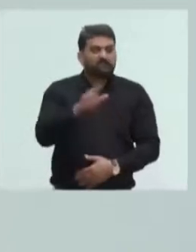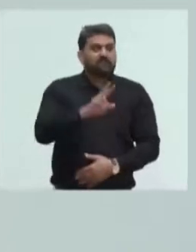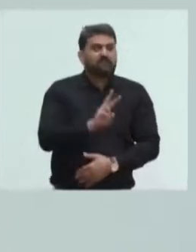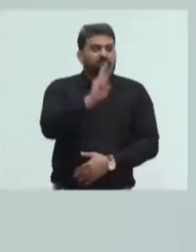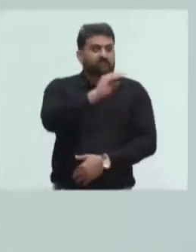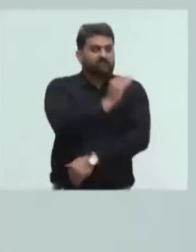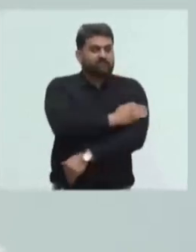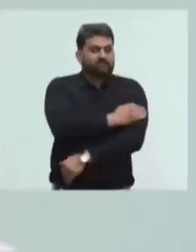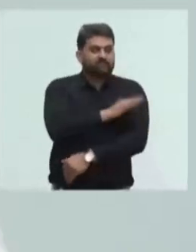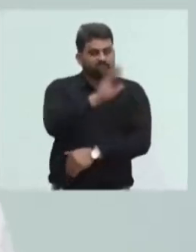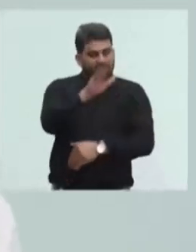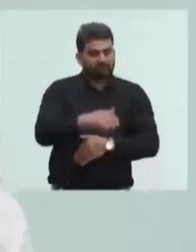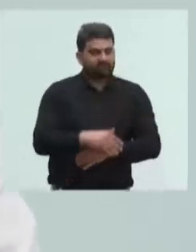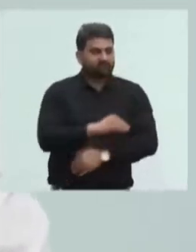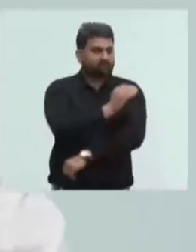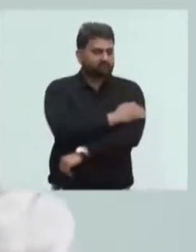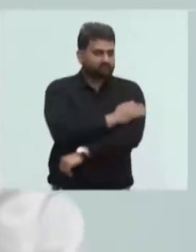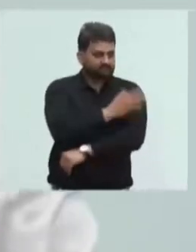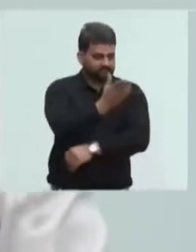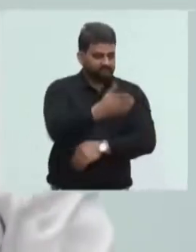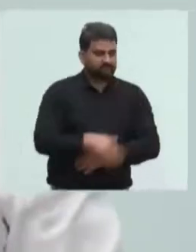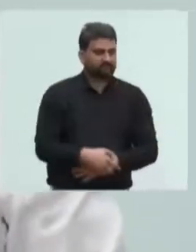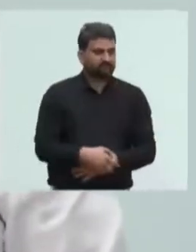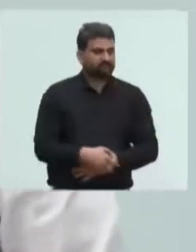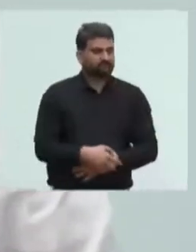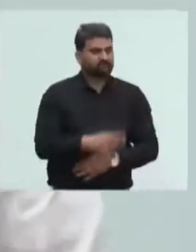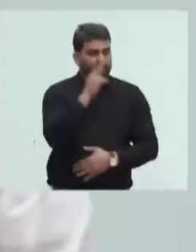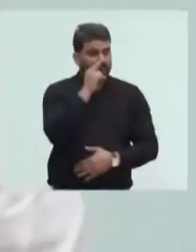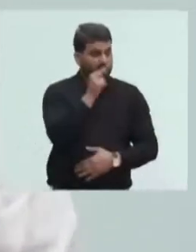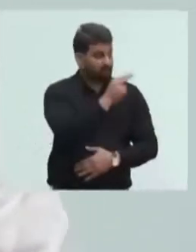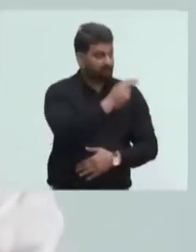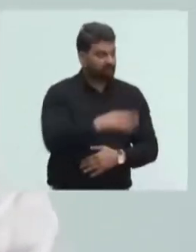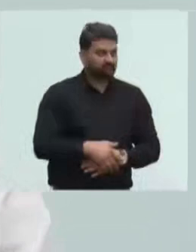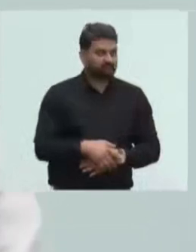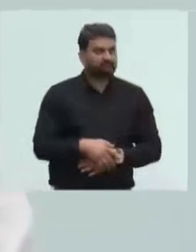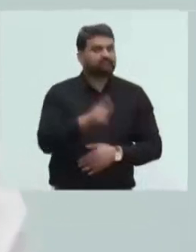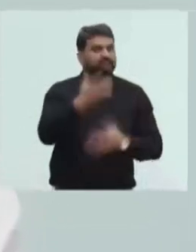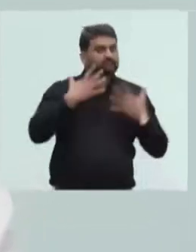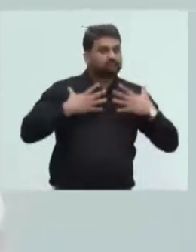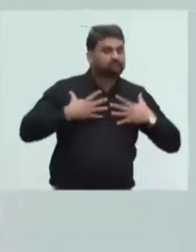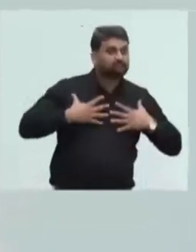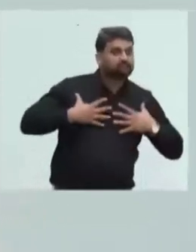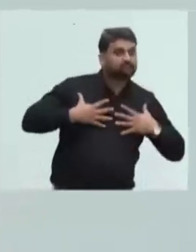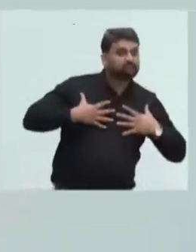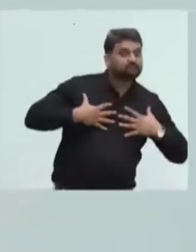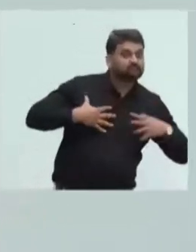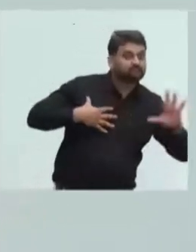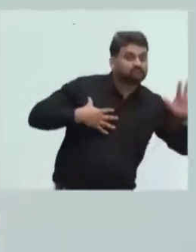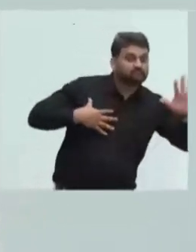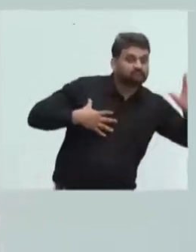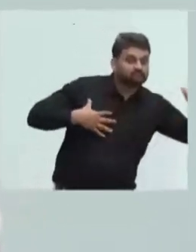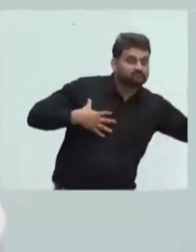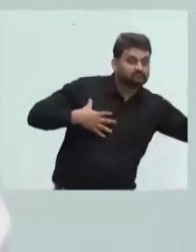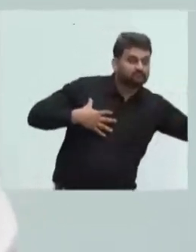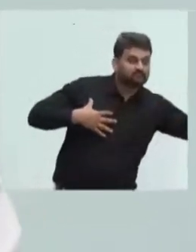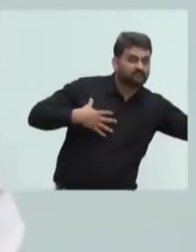ओम श्री विरेंद्र सिंह रेस्लिंग जी Avatar कैसे हो